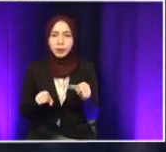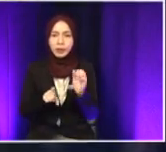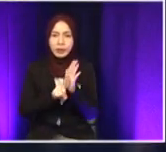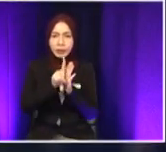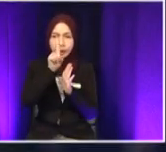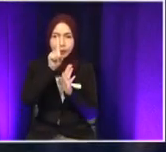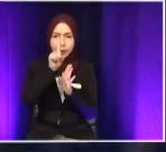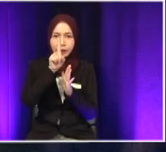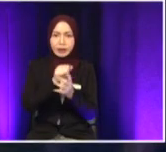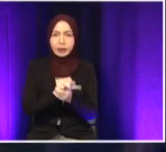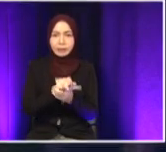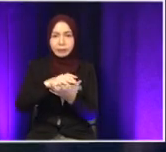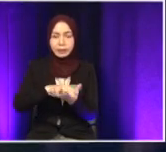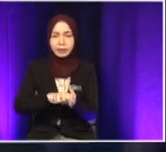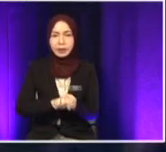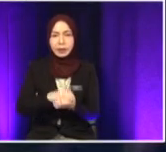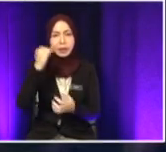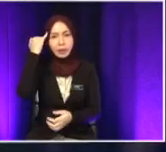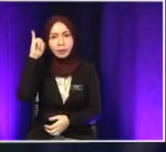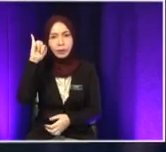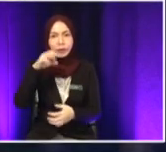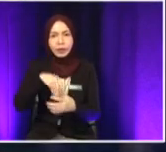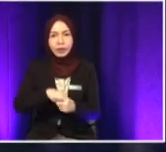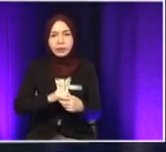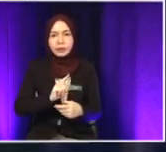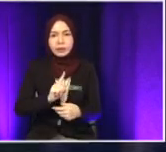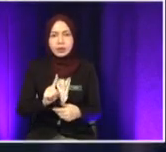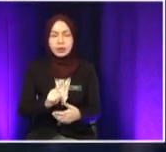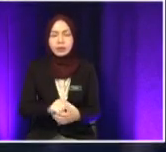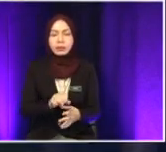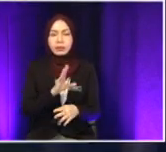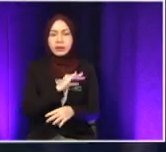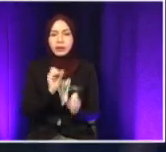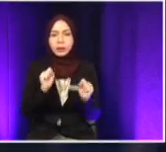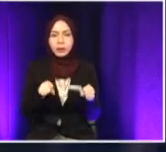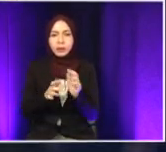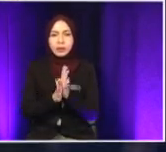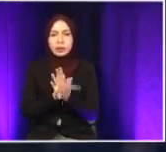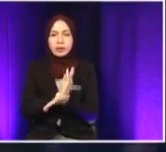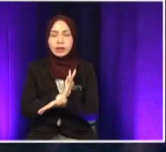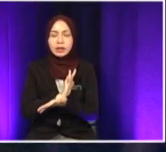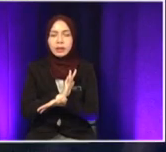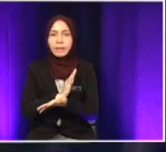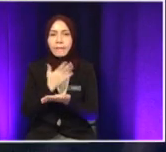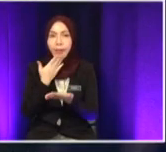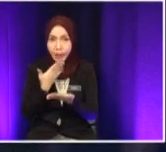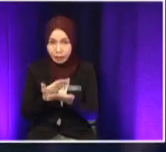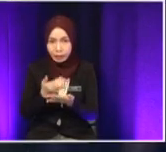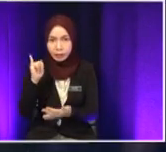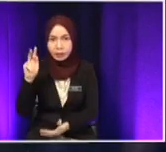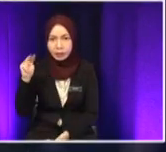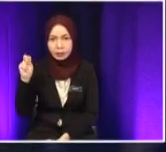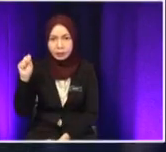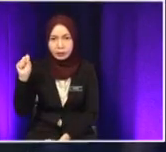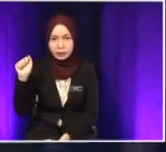memberi keisapan hari ini pagi-pagi buka eee satu aplikasi Tik Tok cerita pasal kebaikan kita